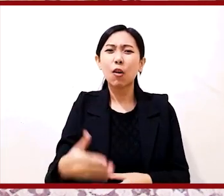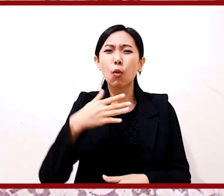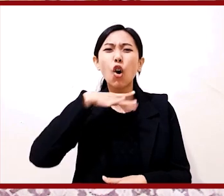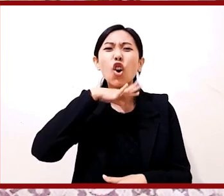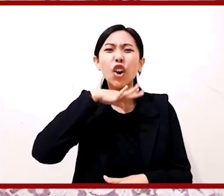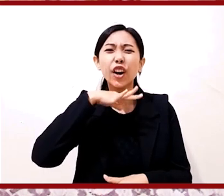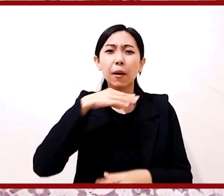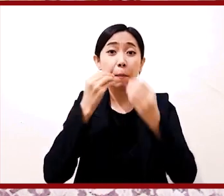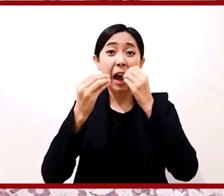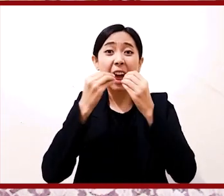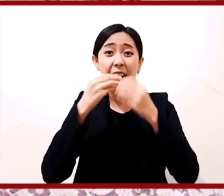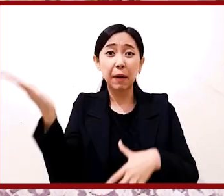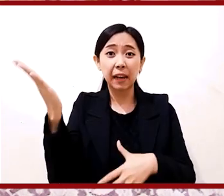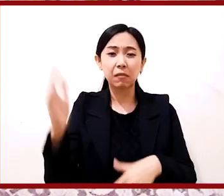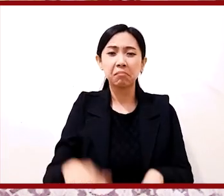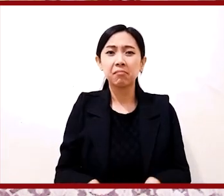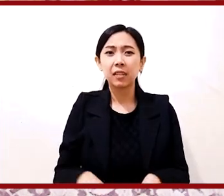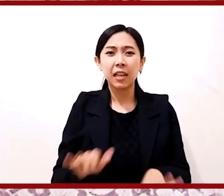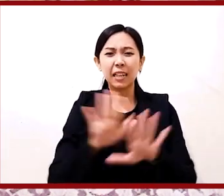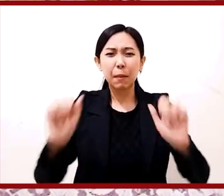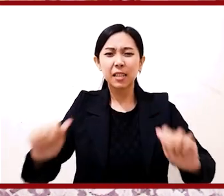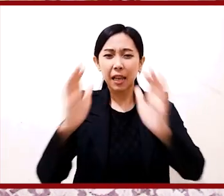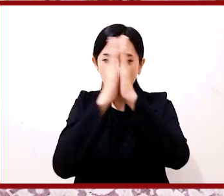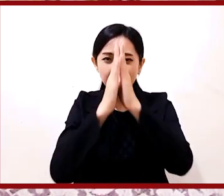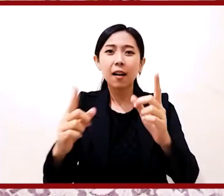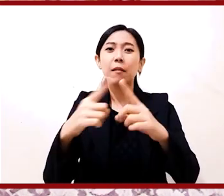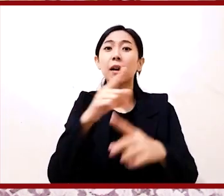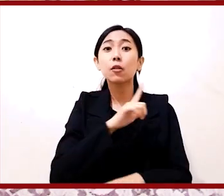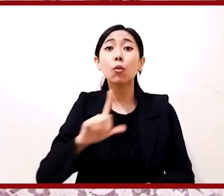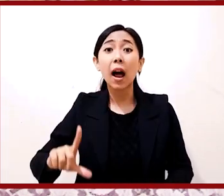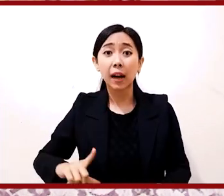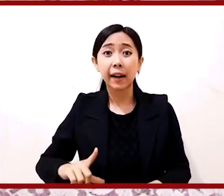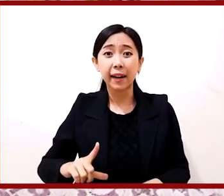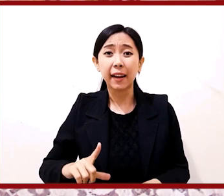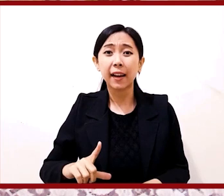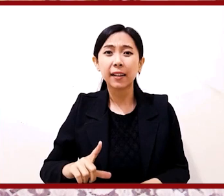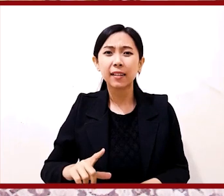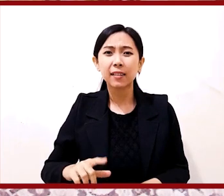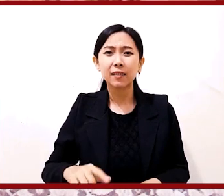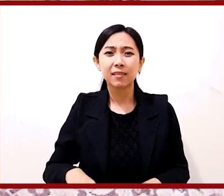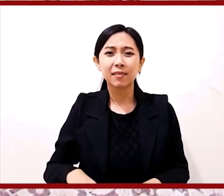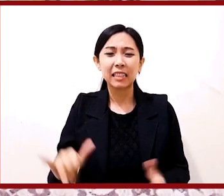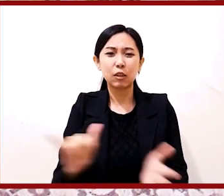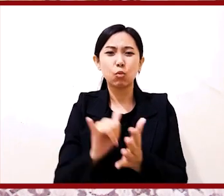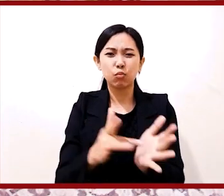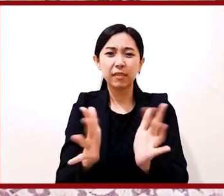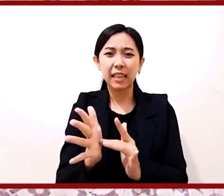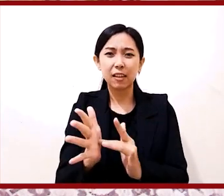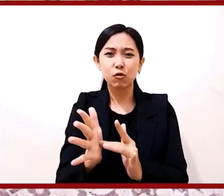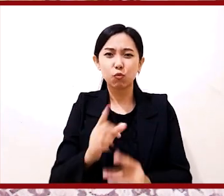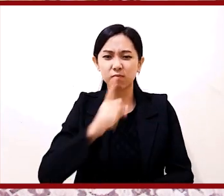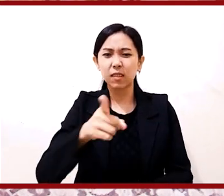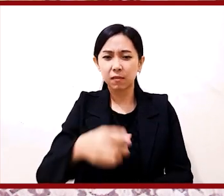mereka makan hingga mereka tidak layak beribadah kepada Tuhan. Disinilah pokok kritik